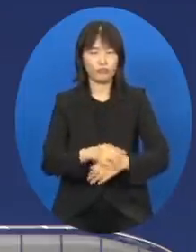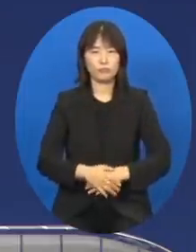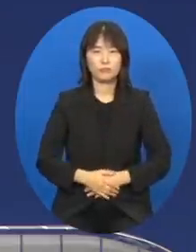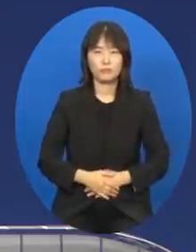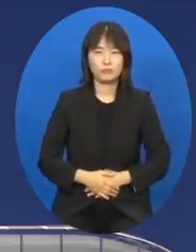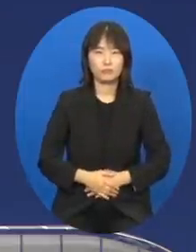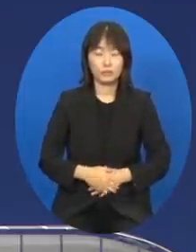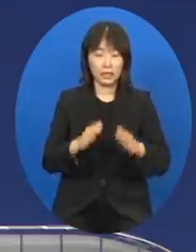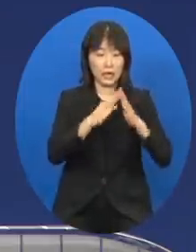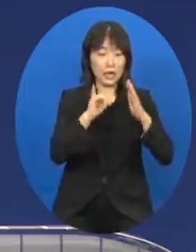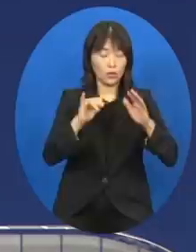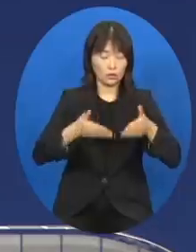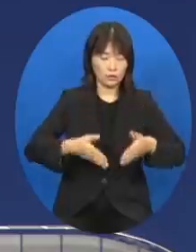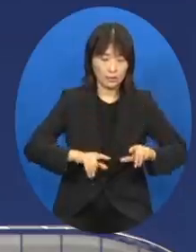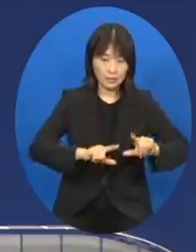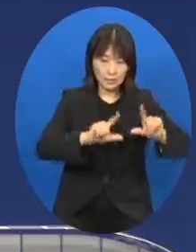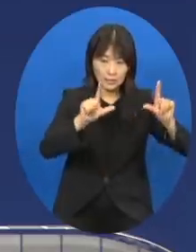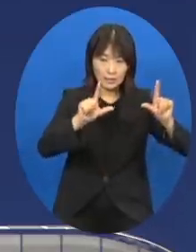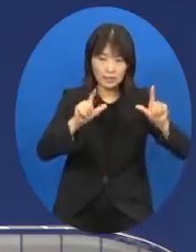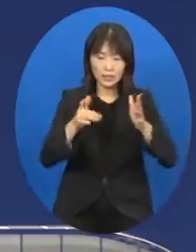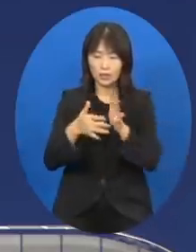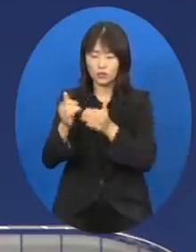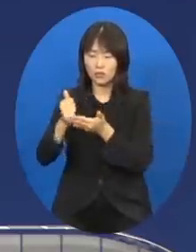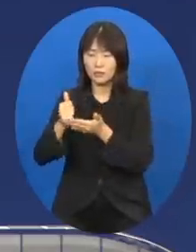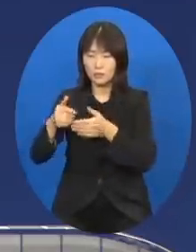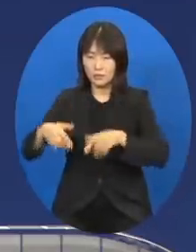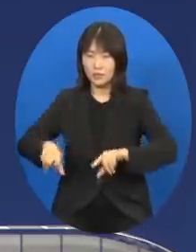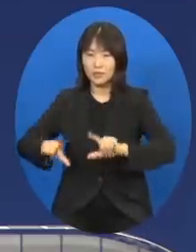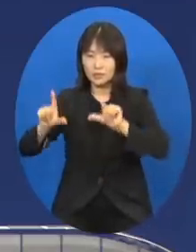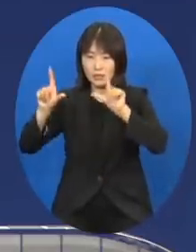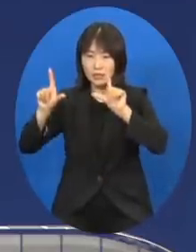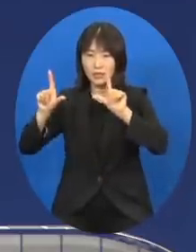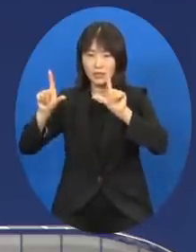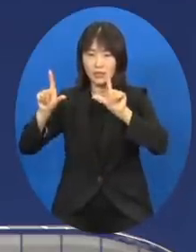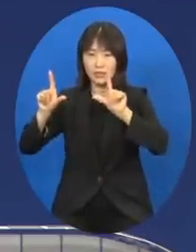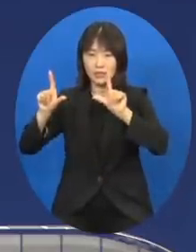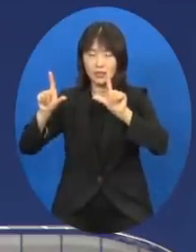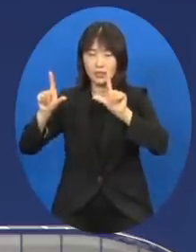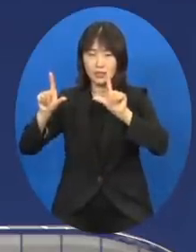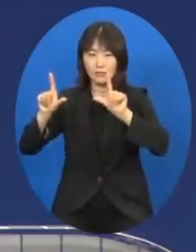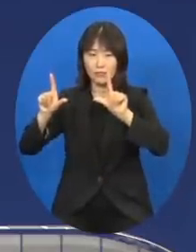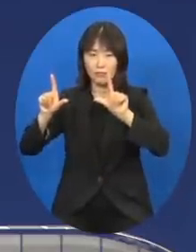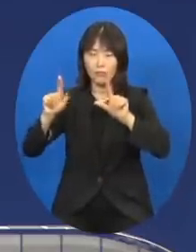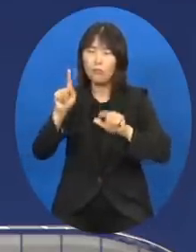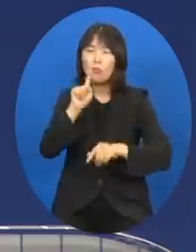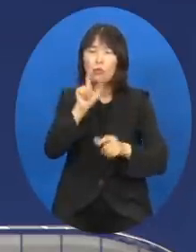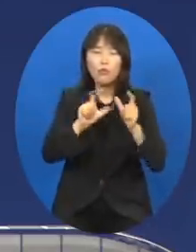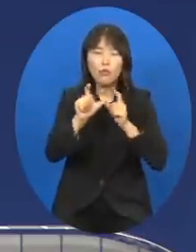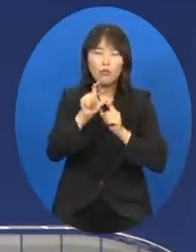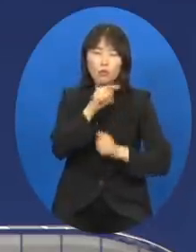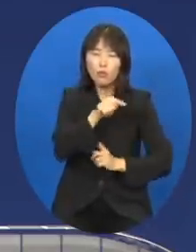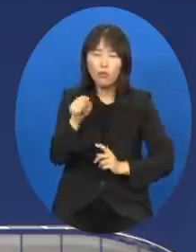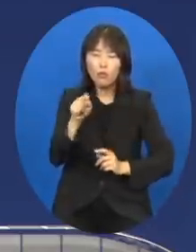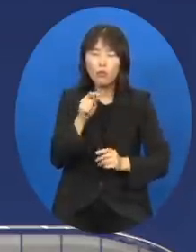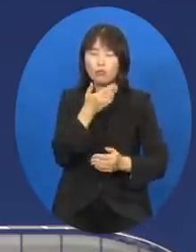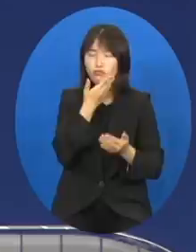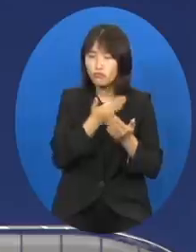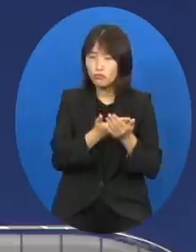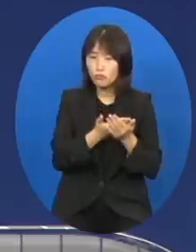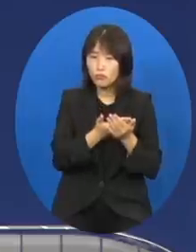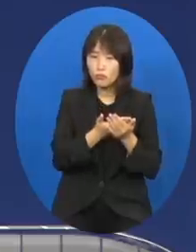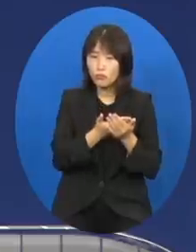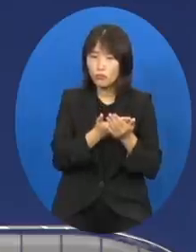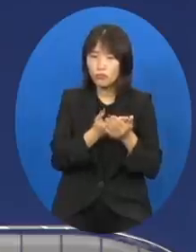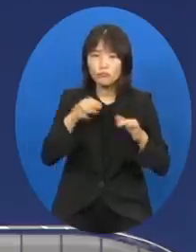여러분, 가족 생일하고 예수님 생신하고 어떤 게 더 중요해요?